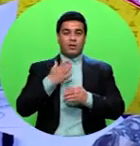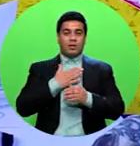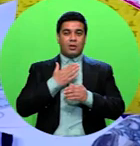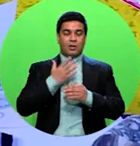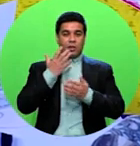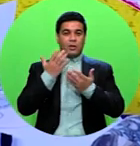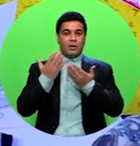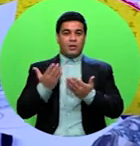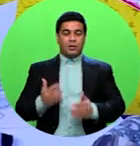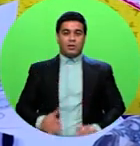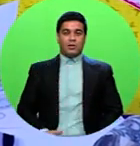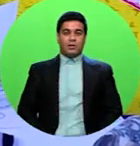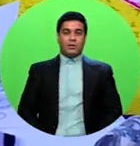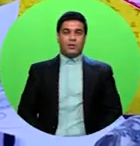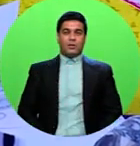корзинку.